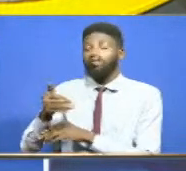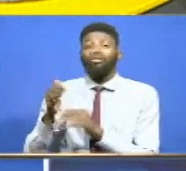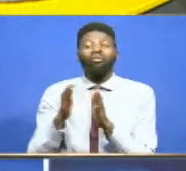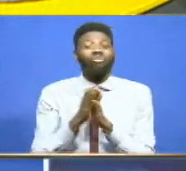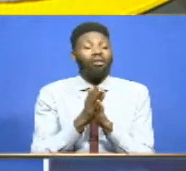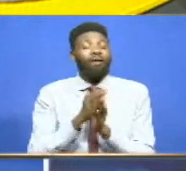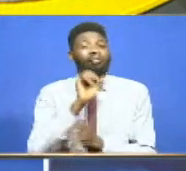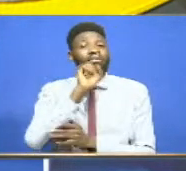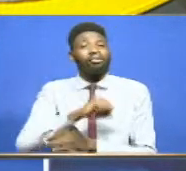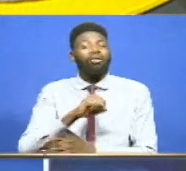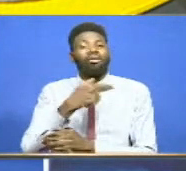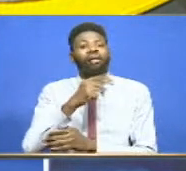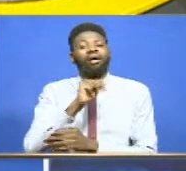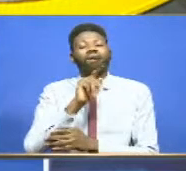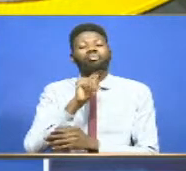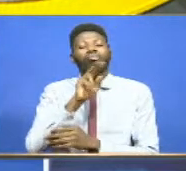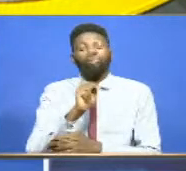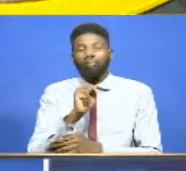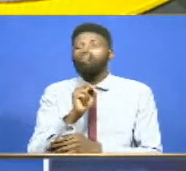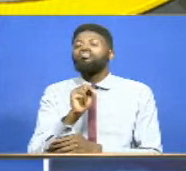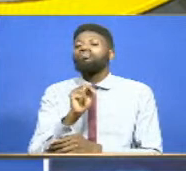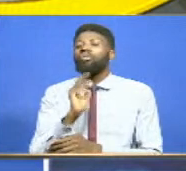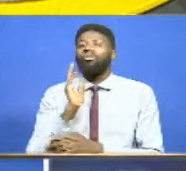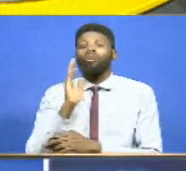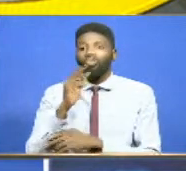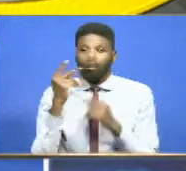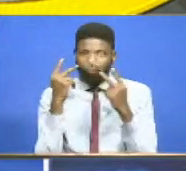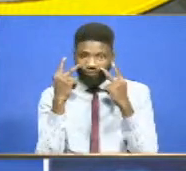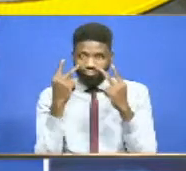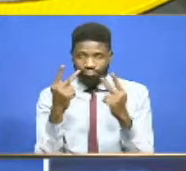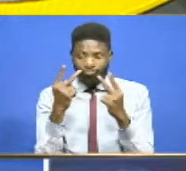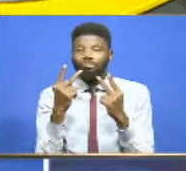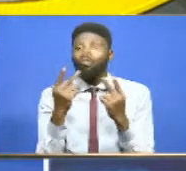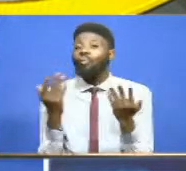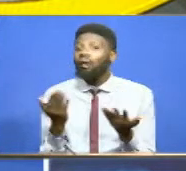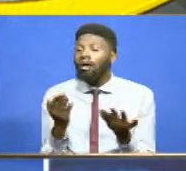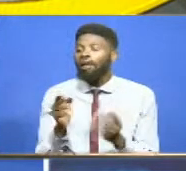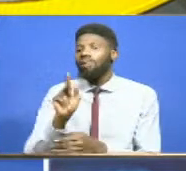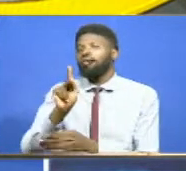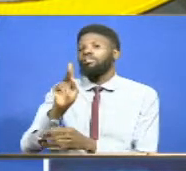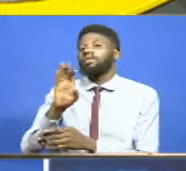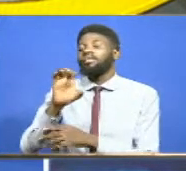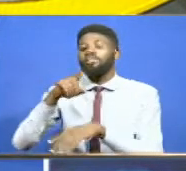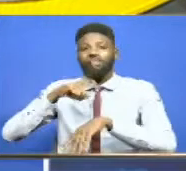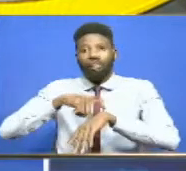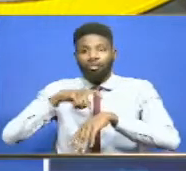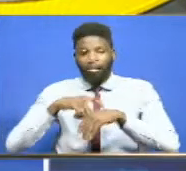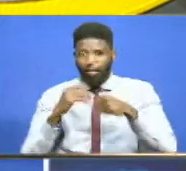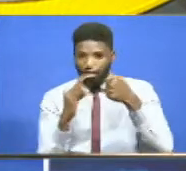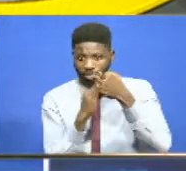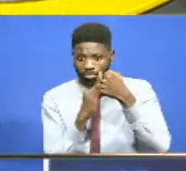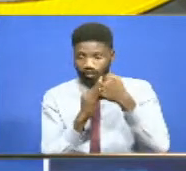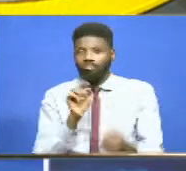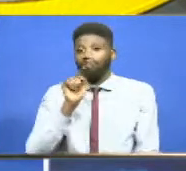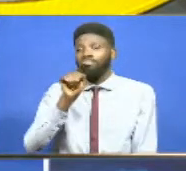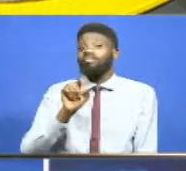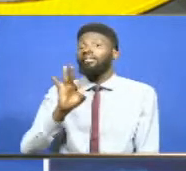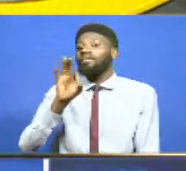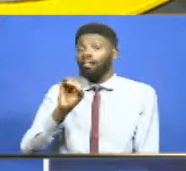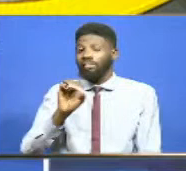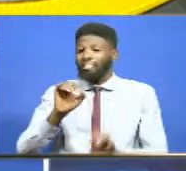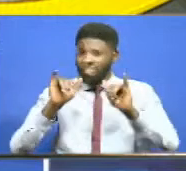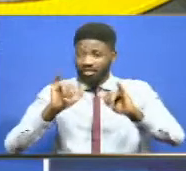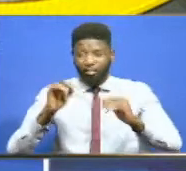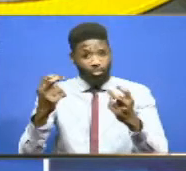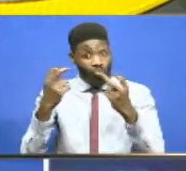Southampton. Takwenda kujia kwako kwa njia moja kwa moja kwenye runinga ya KBC mwendo wa saa 2:30. Kwa hivyo usibanduke